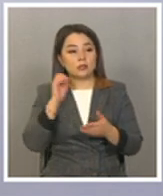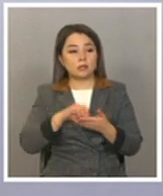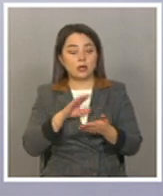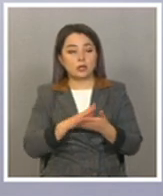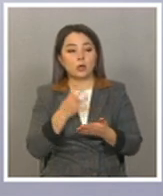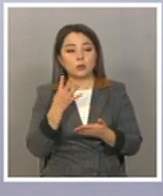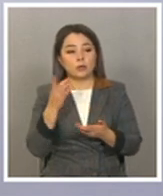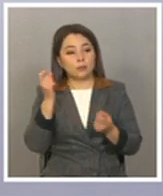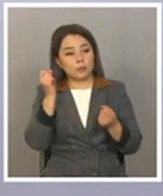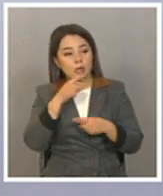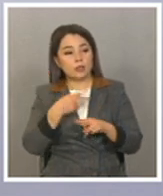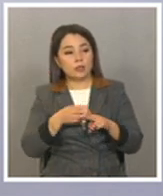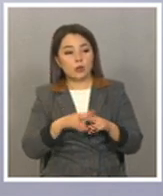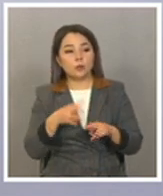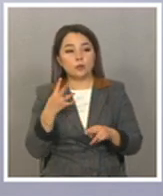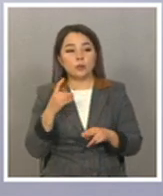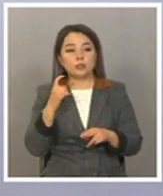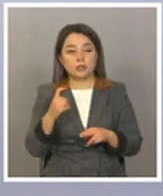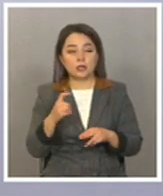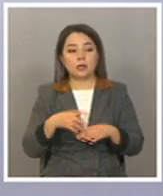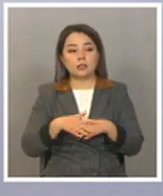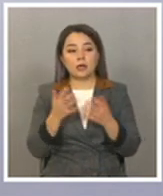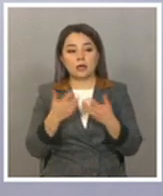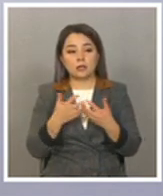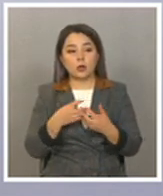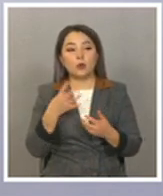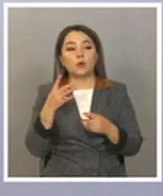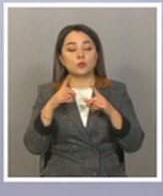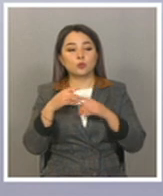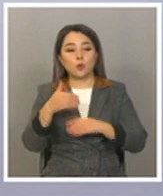отырып, 4x өрнек арқылы 4